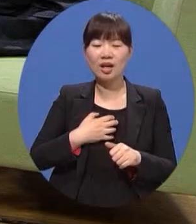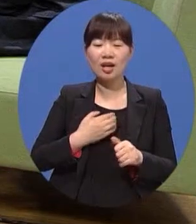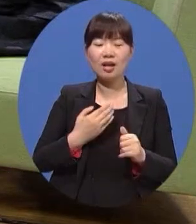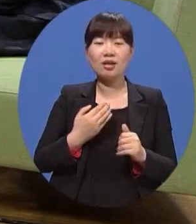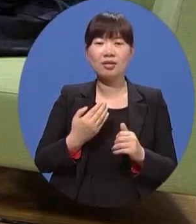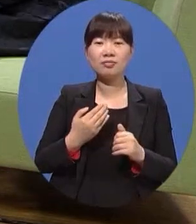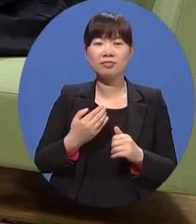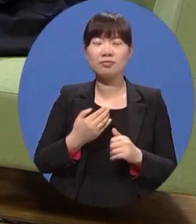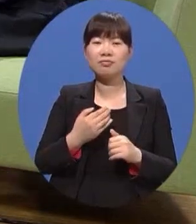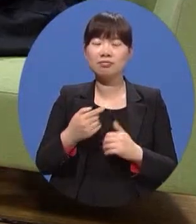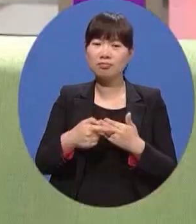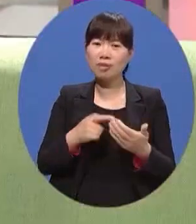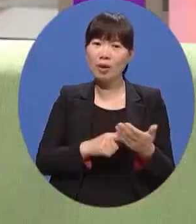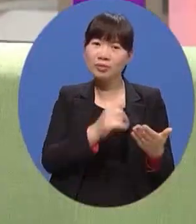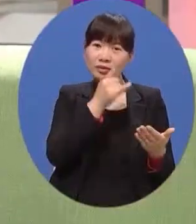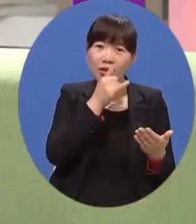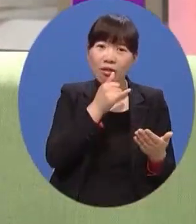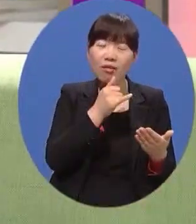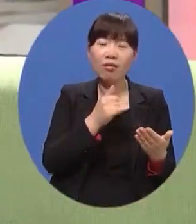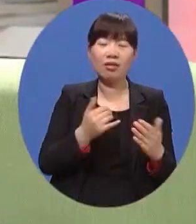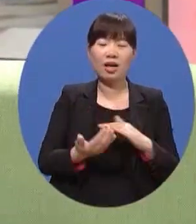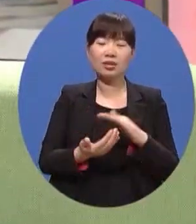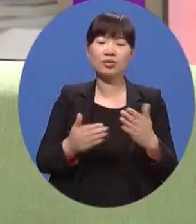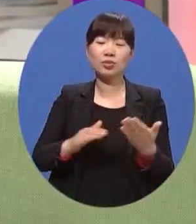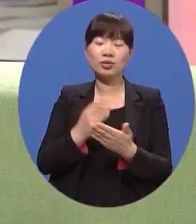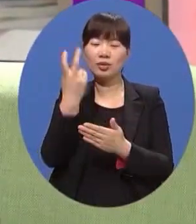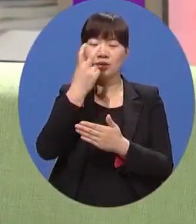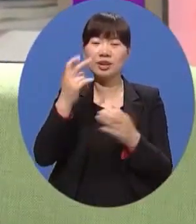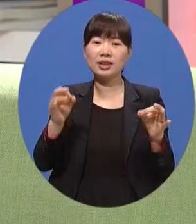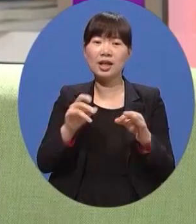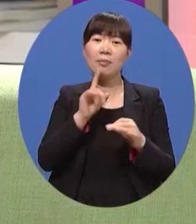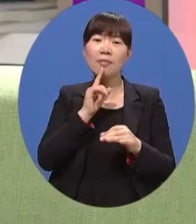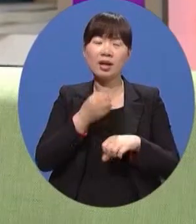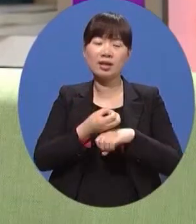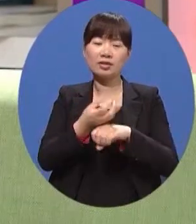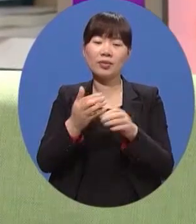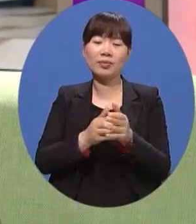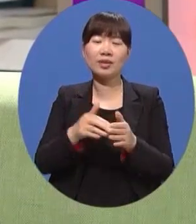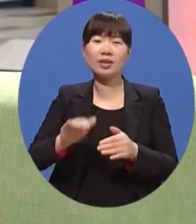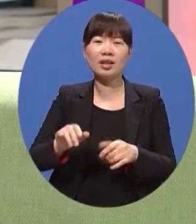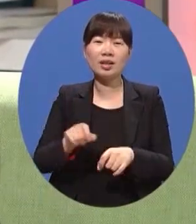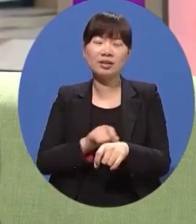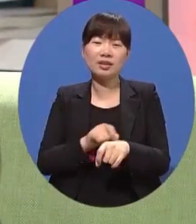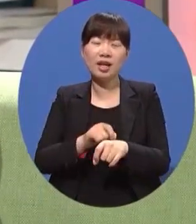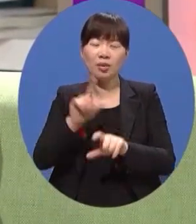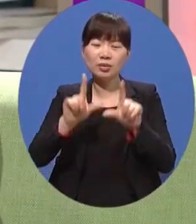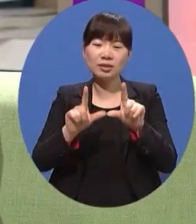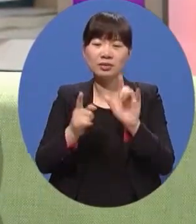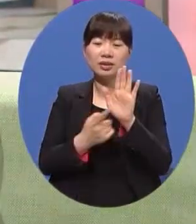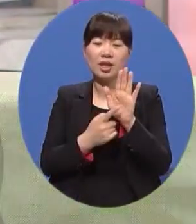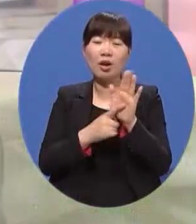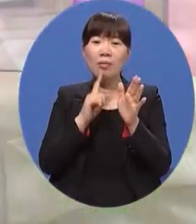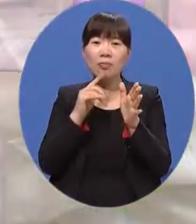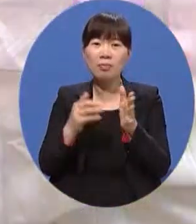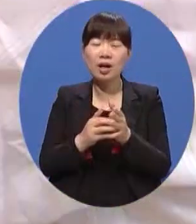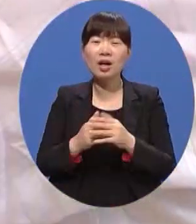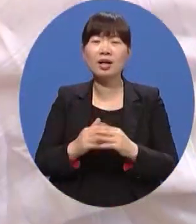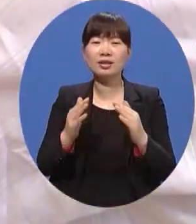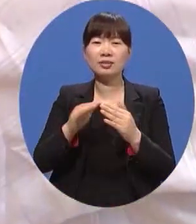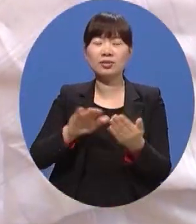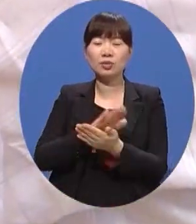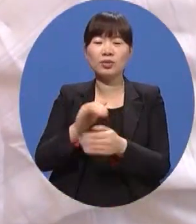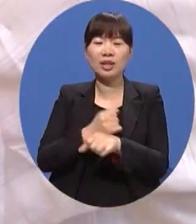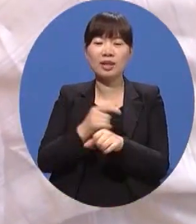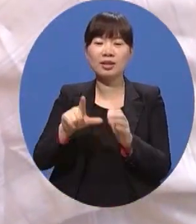있는 건가요? 그렇습니다. 아까 이제 제가 놀이 검사 잠깐 말씀을 드렸는데 또 네. 특이한 장면이 연출이 되었는데요. 그 집놀이 할